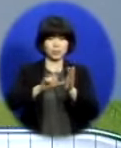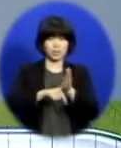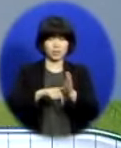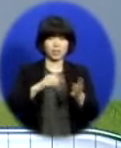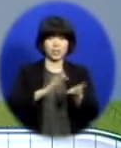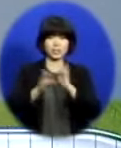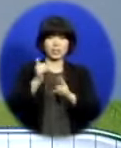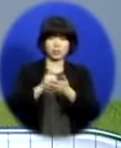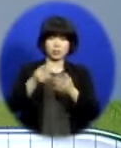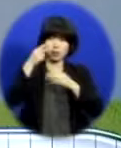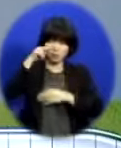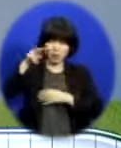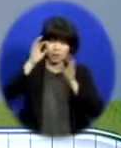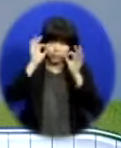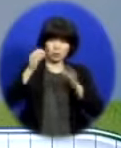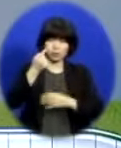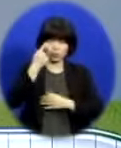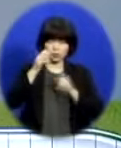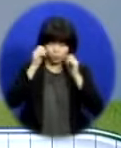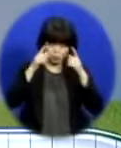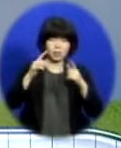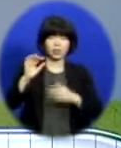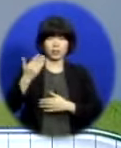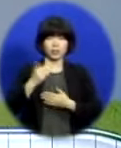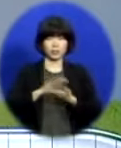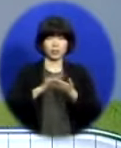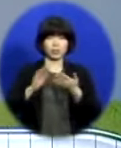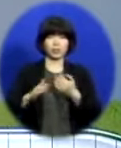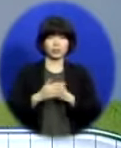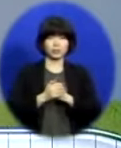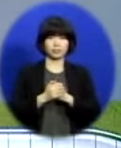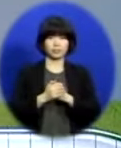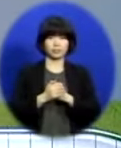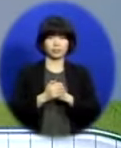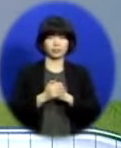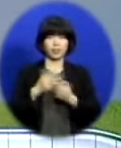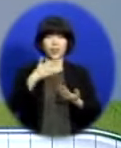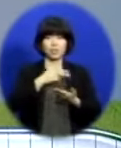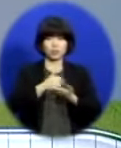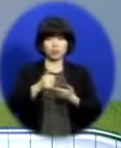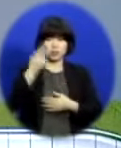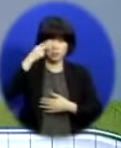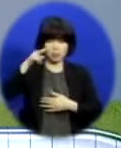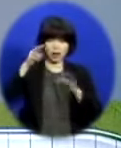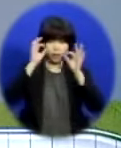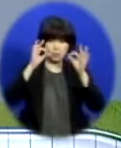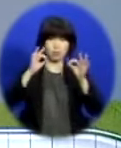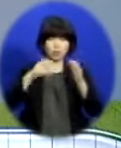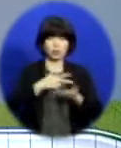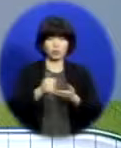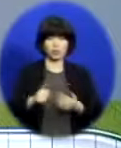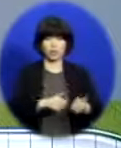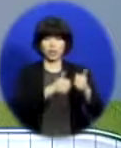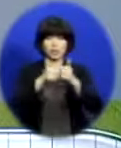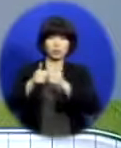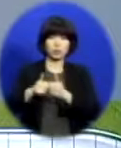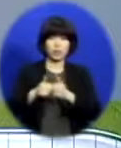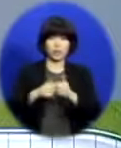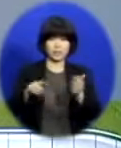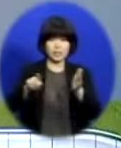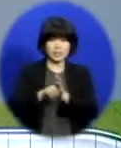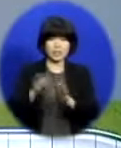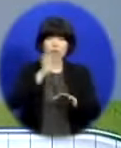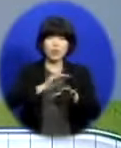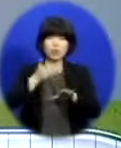을 바라보는 눈을 분명히셔야 됩니다 주님 바라보고 주님과 동행하는 신앙의